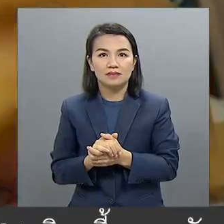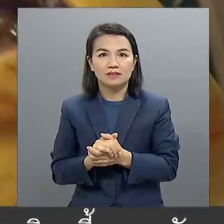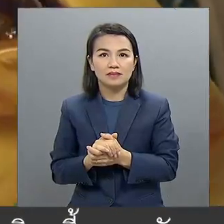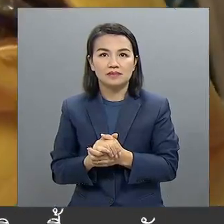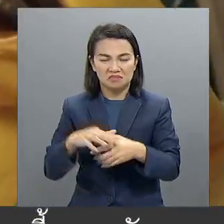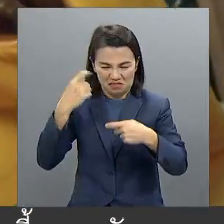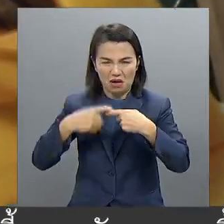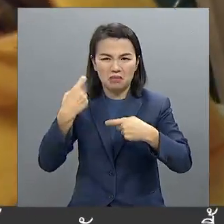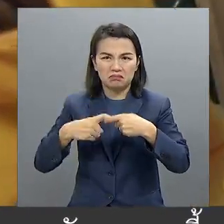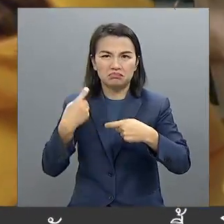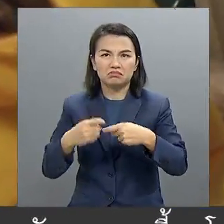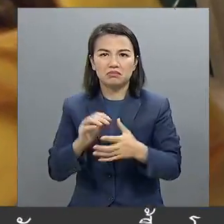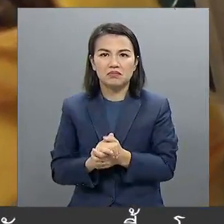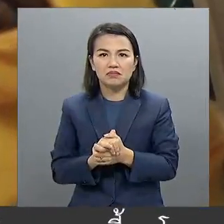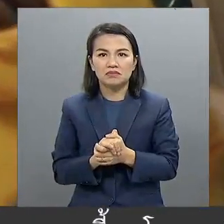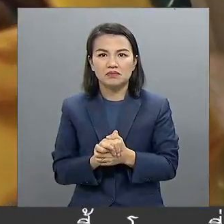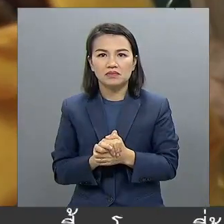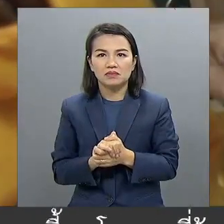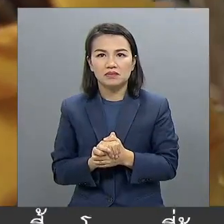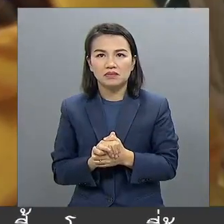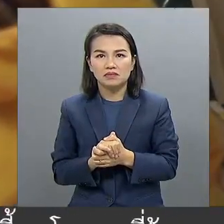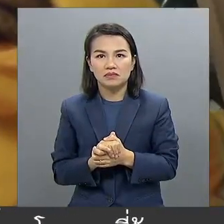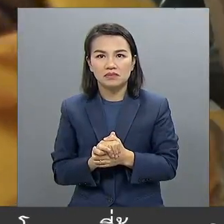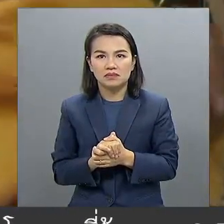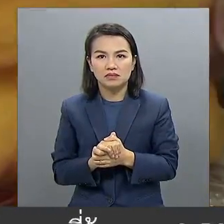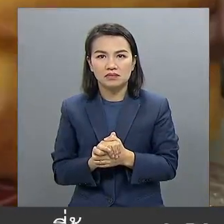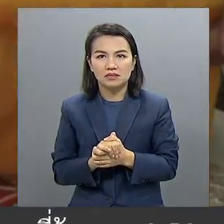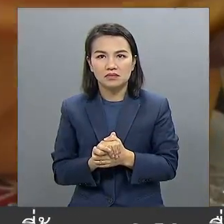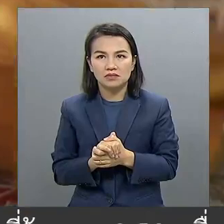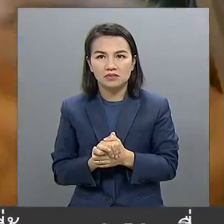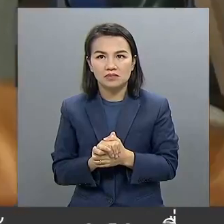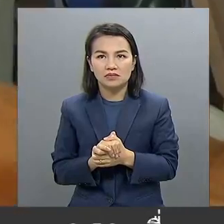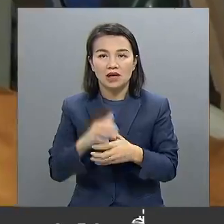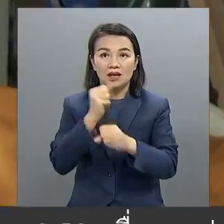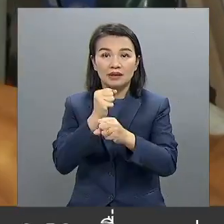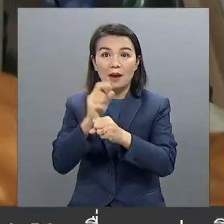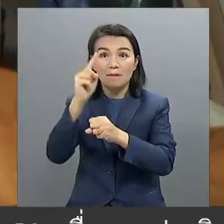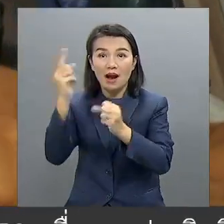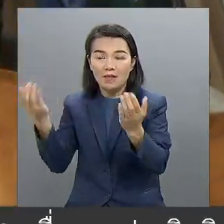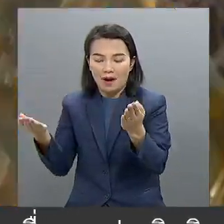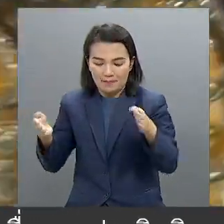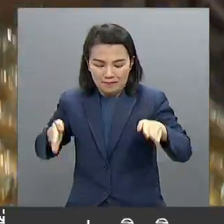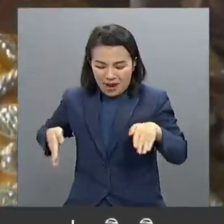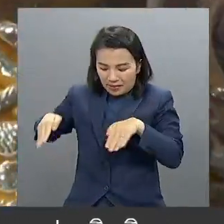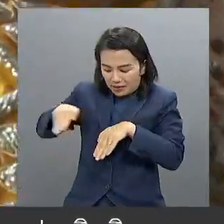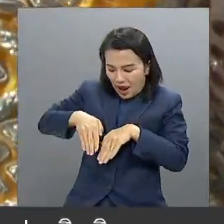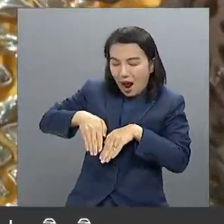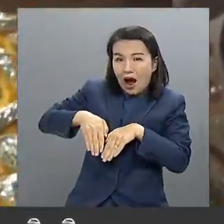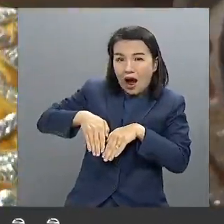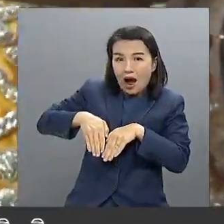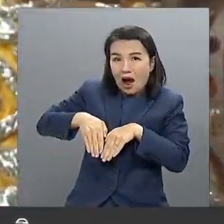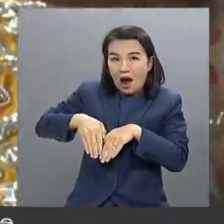ดูแล้แล acontecendoนี่ คือแผ่นนี้และอีกแนหน้าก็ทำอก